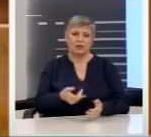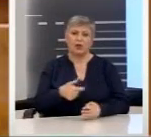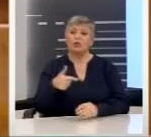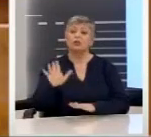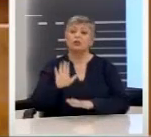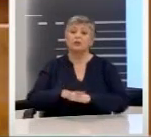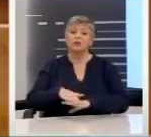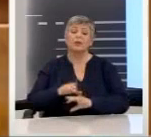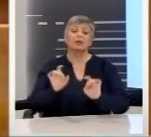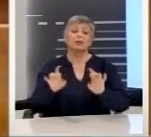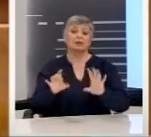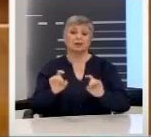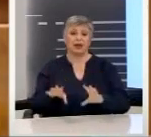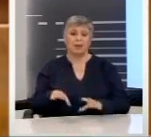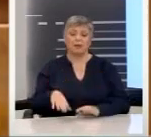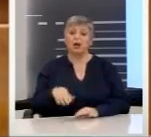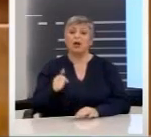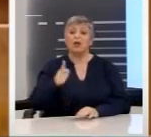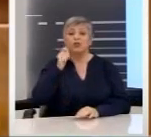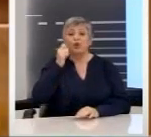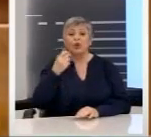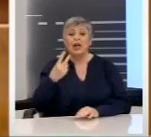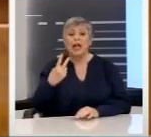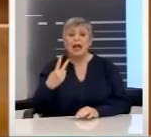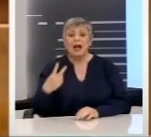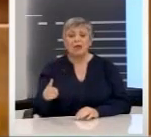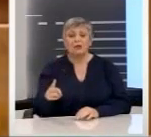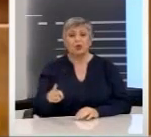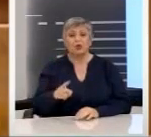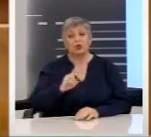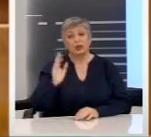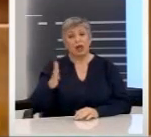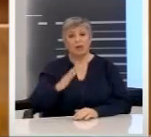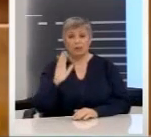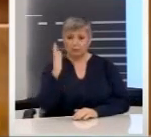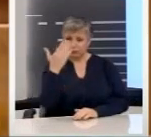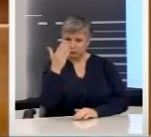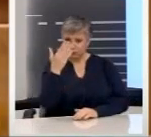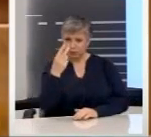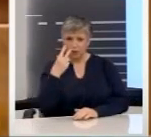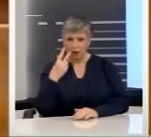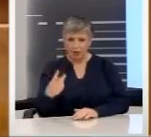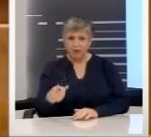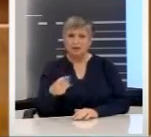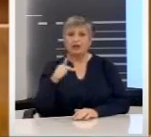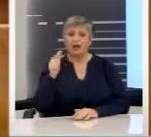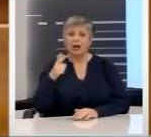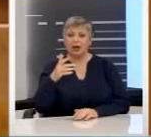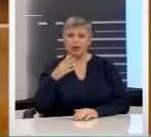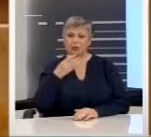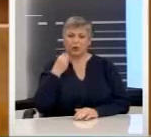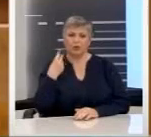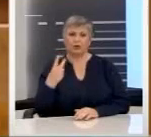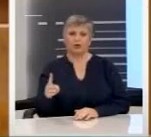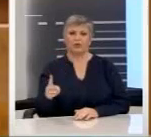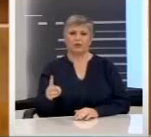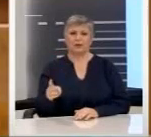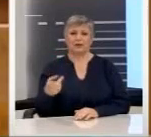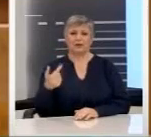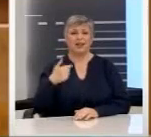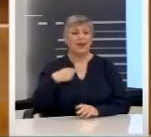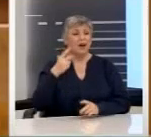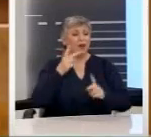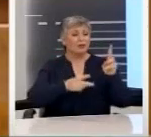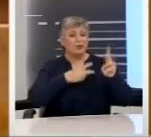όλα αυτά, να κατηγορήσετε τον εαυτό σας, αν και τα χτίζετε καλά στον καθρέφτη, αν έχετε καθρέφτη, και όχι τους βουλευτές του ΣΥΡΙΖΑ. Και κάτι άλλο. Και για τους βουλευτές του